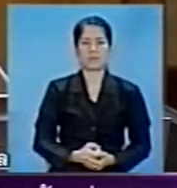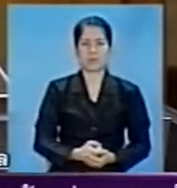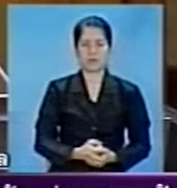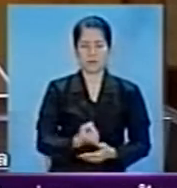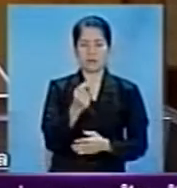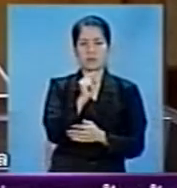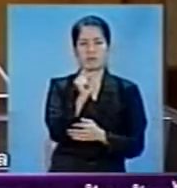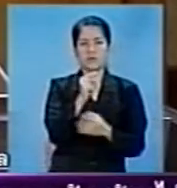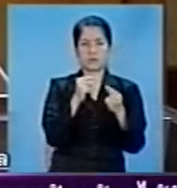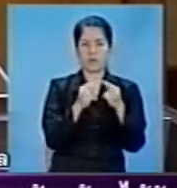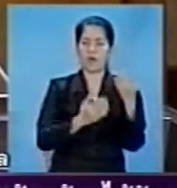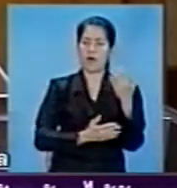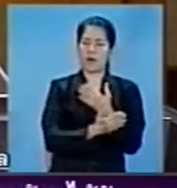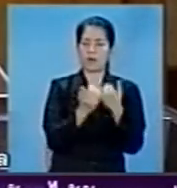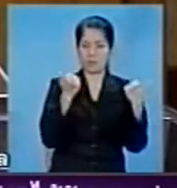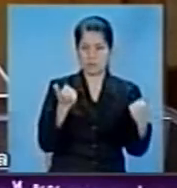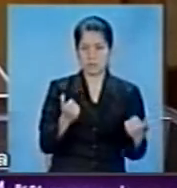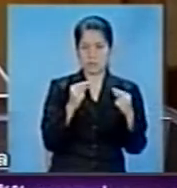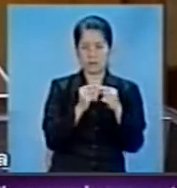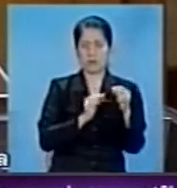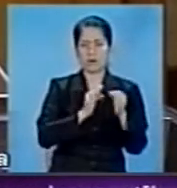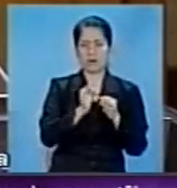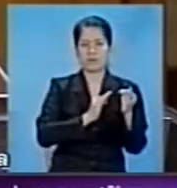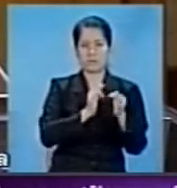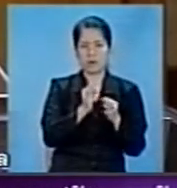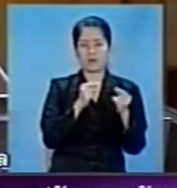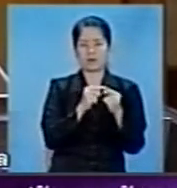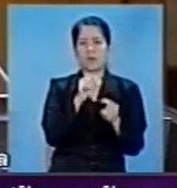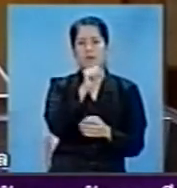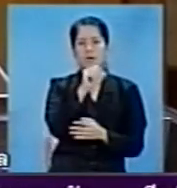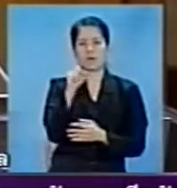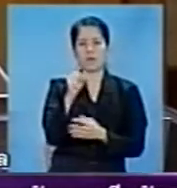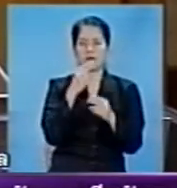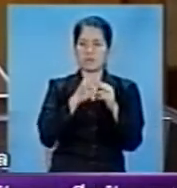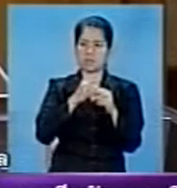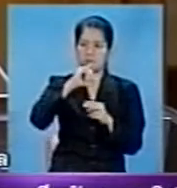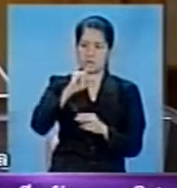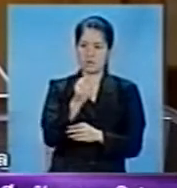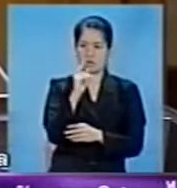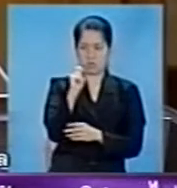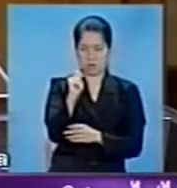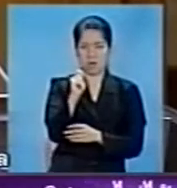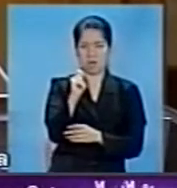และก็คงต้องใช้โอกาสนี้ในการตอบคำอภิปรายของสส.จตุพร